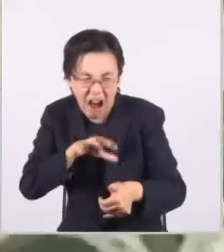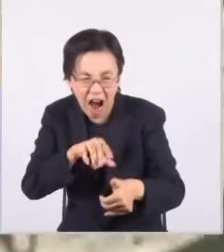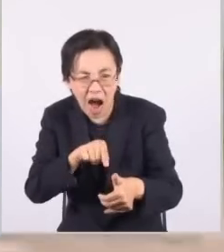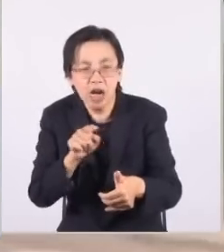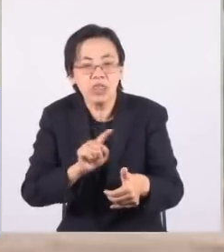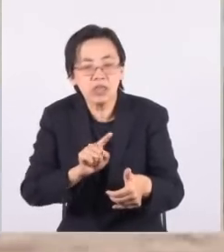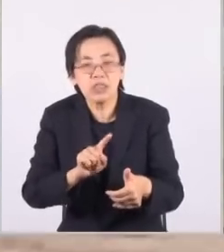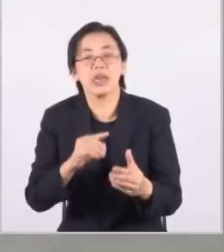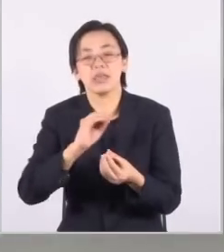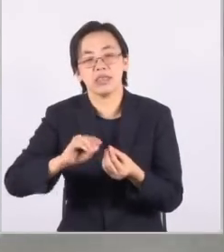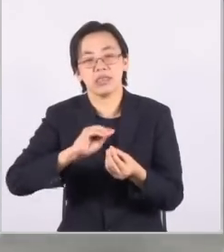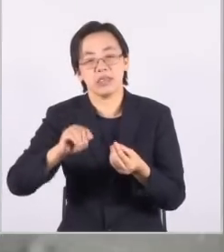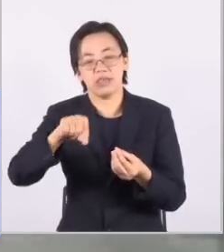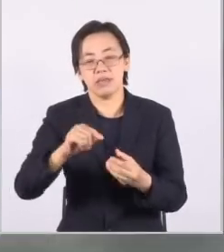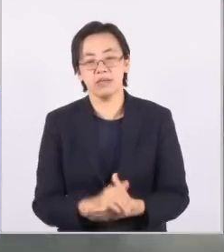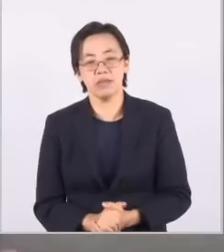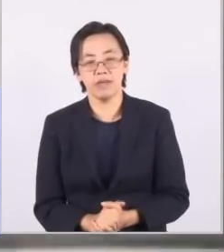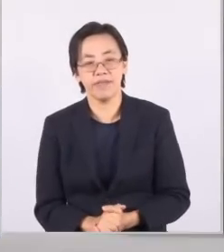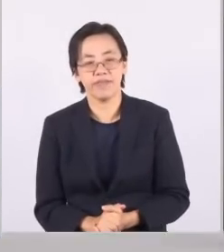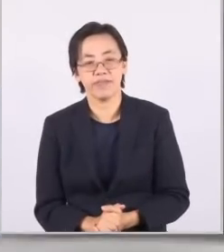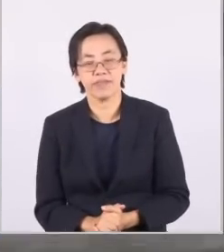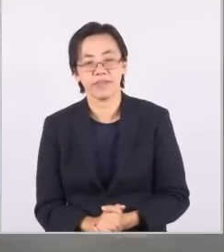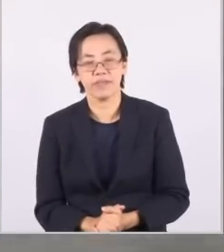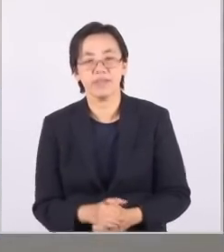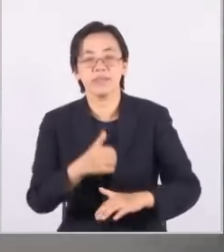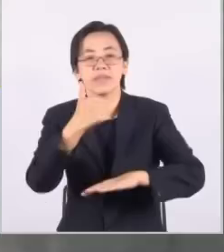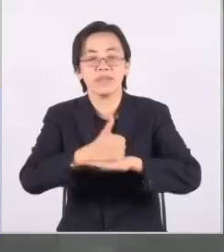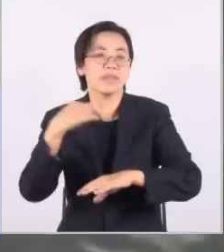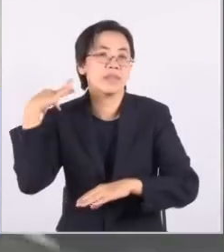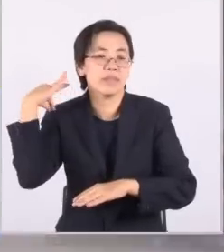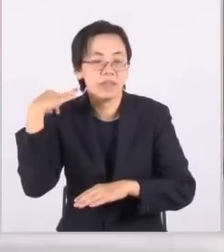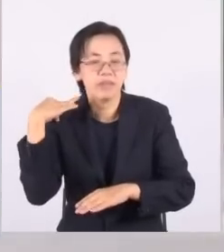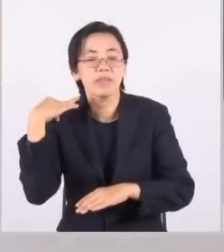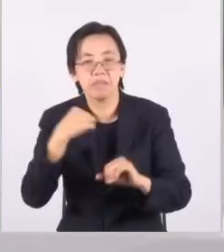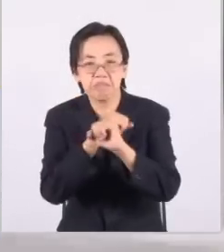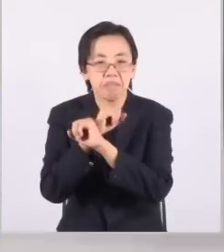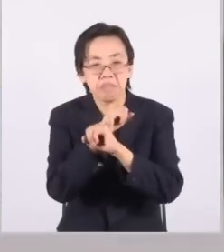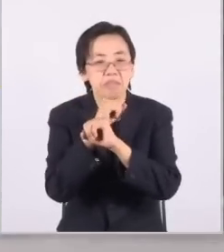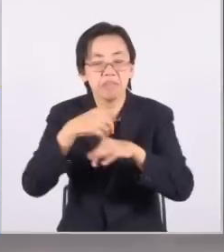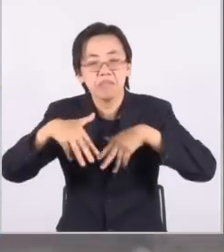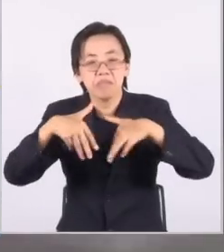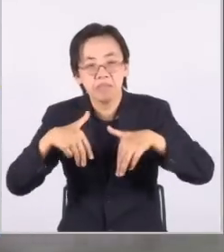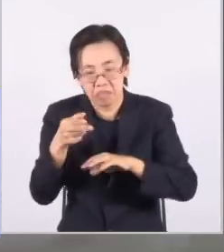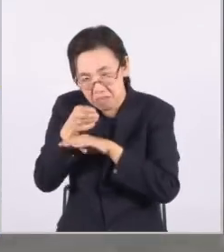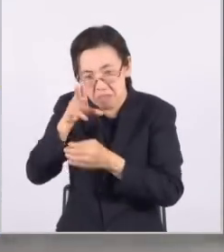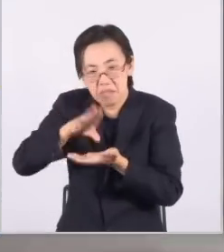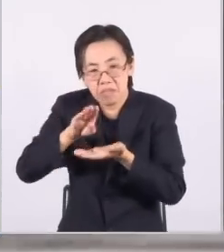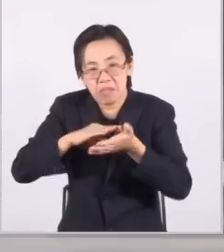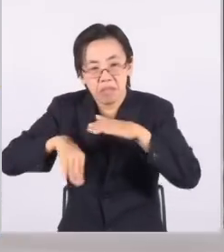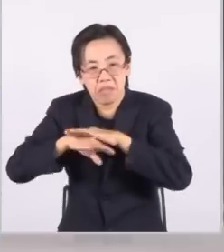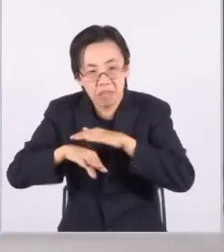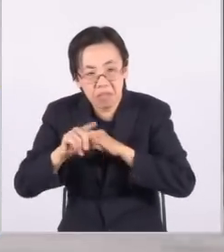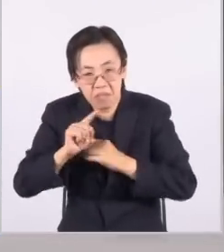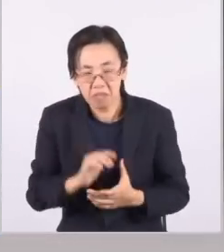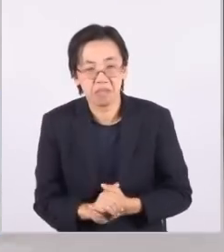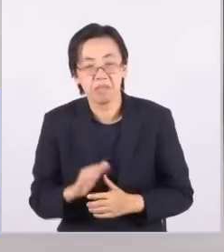ตะเกียบจังหวัดฉะเชิงเทราภาพนี้เนี่ยทางหัวหน้าอาสาสมัครชุดเฝ้าระวังเป็นคนบันทึกคลิปเอาไว้ได้นะคะตั้งแต่วินาทีที่เ